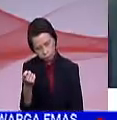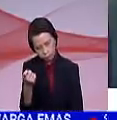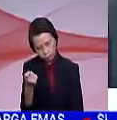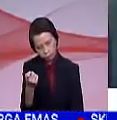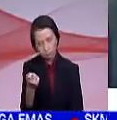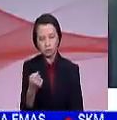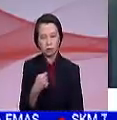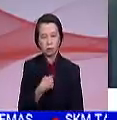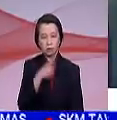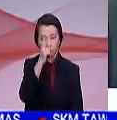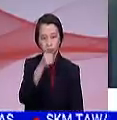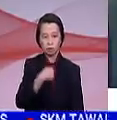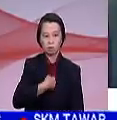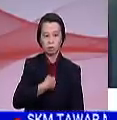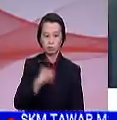sebenarnya saya seolah-olah